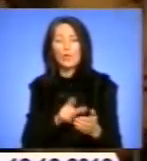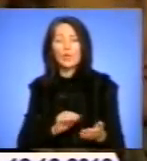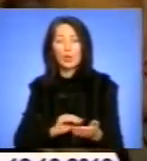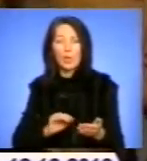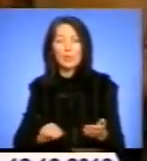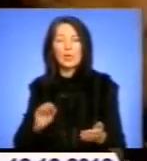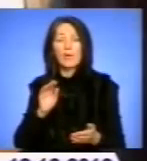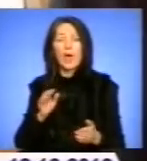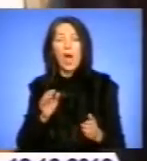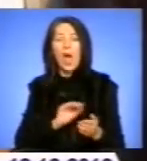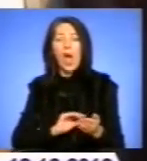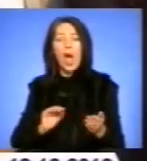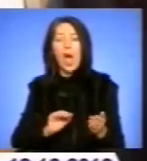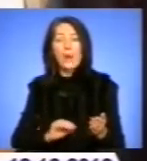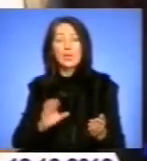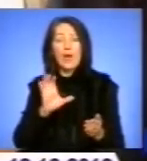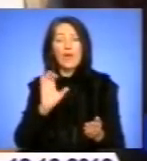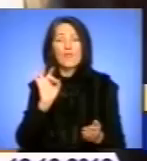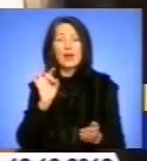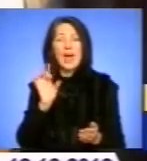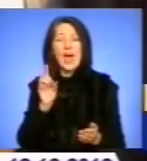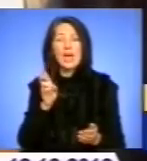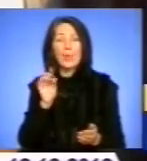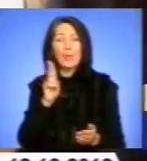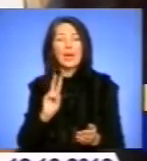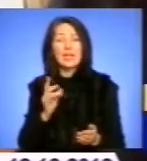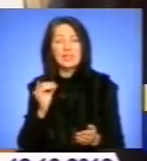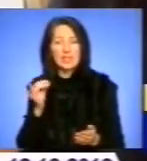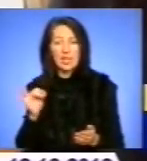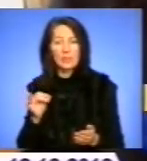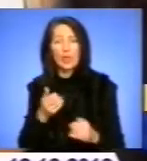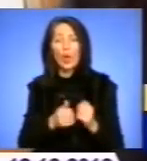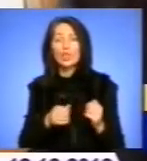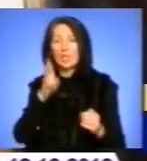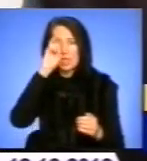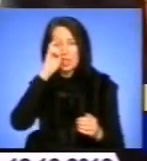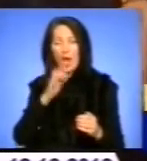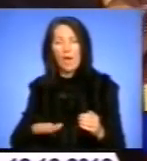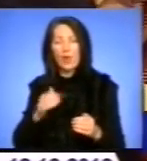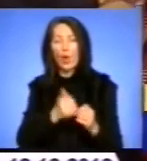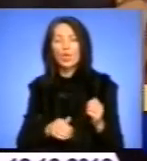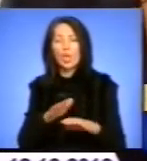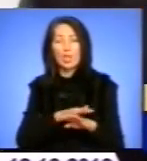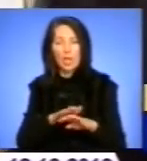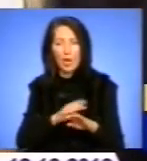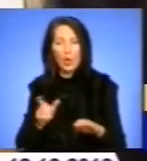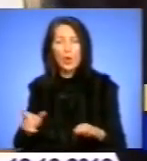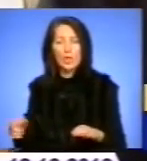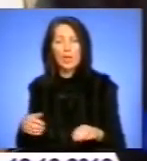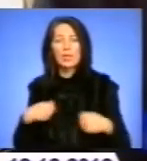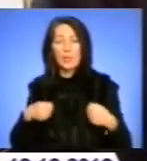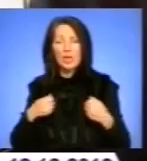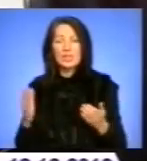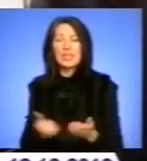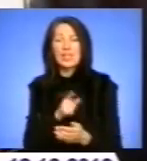Михайло Вербицький. Кожна держава і кожен народ намагається знайти той текст, який